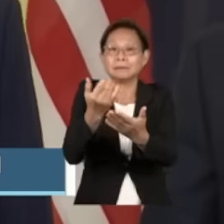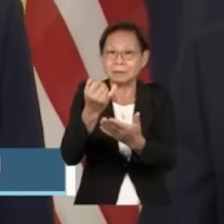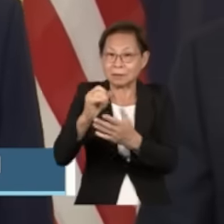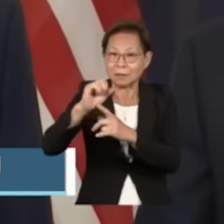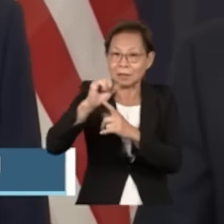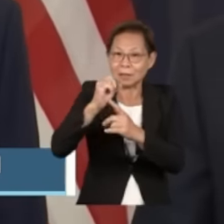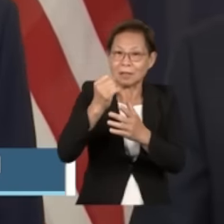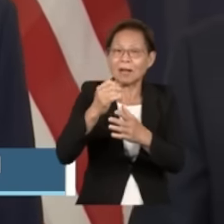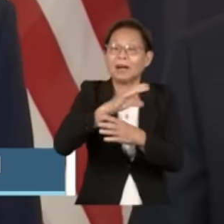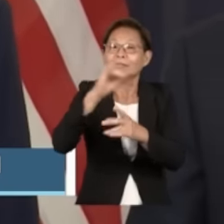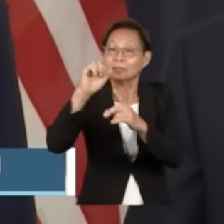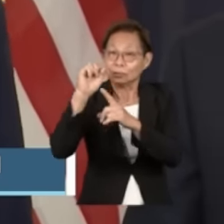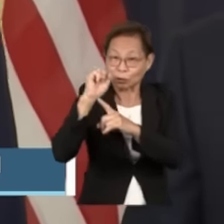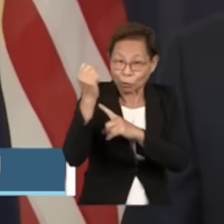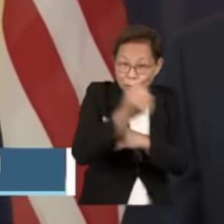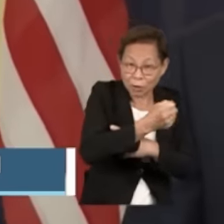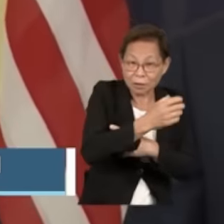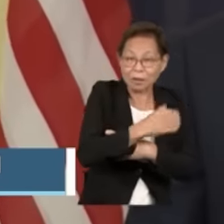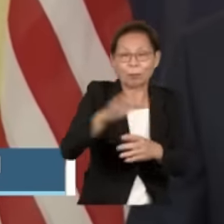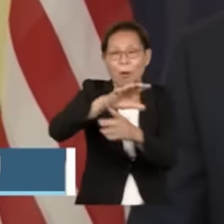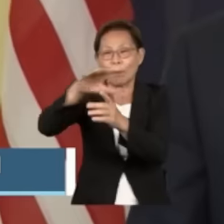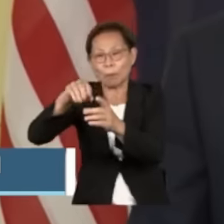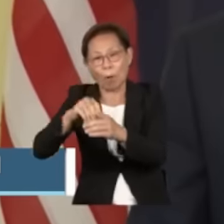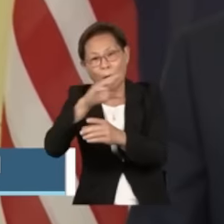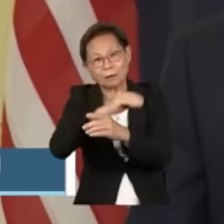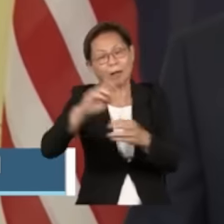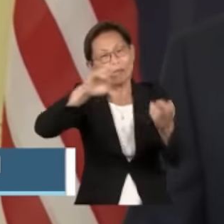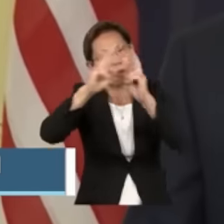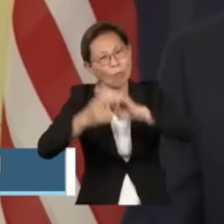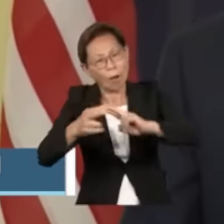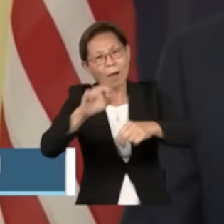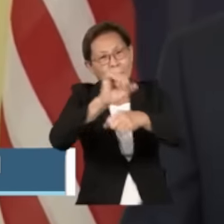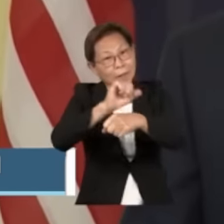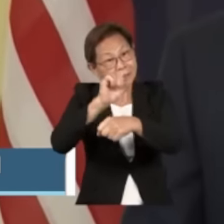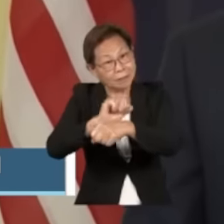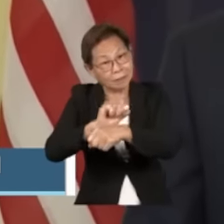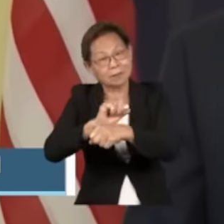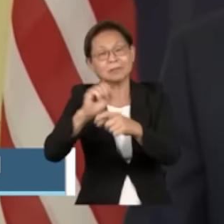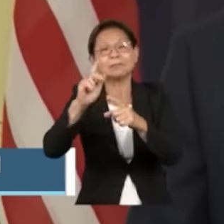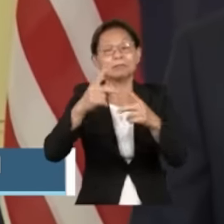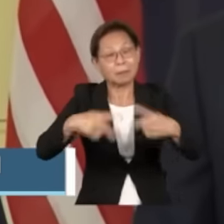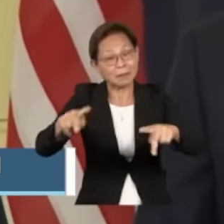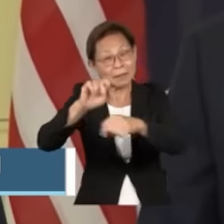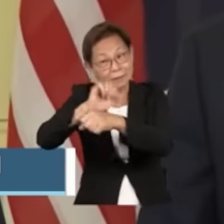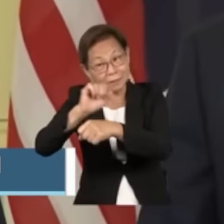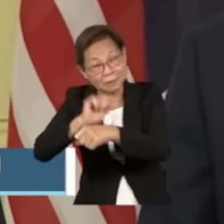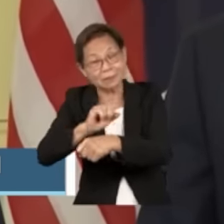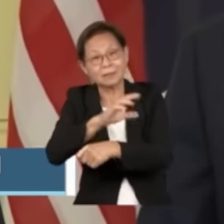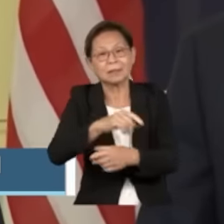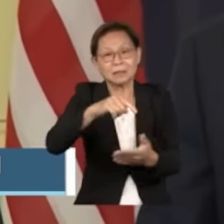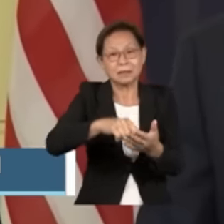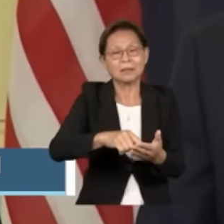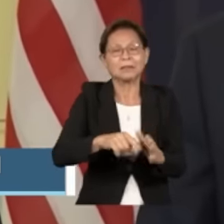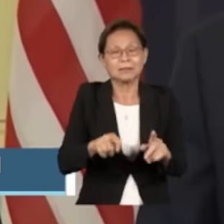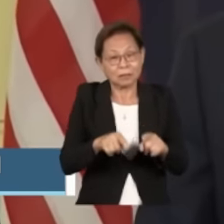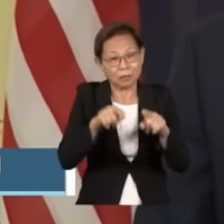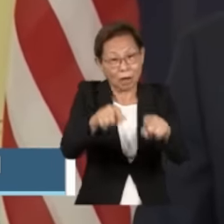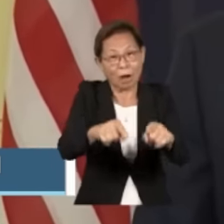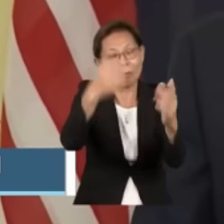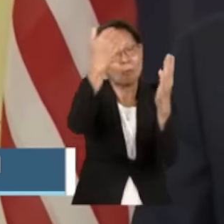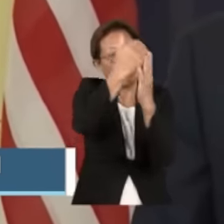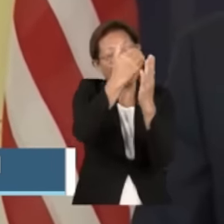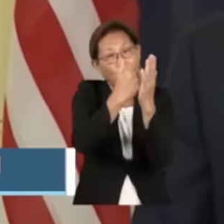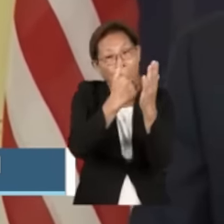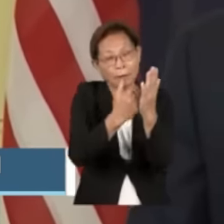pendekatan pengupayaan rakyat dan reformasi pasaran kerja. Ini selari dengan langkah